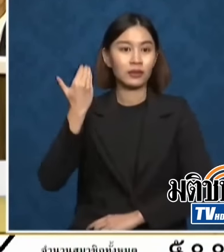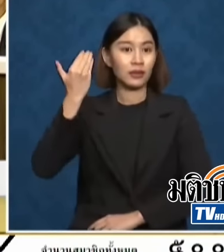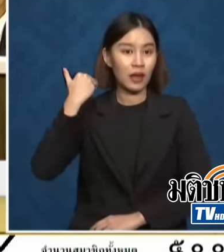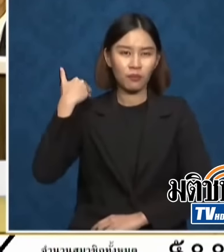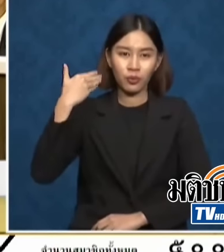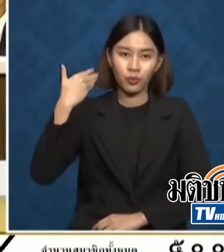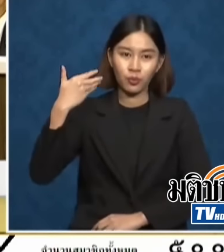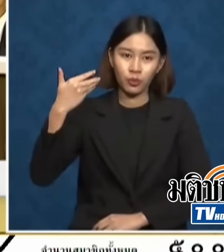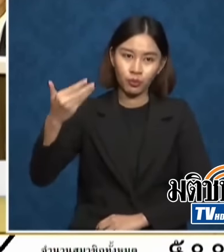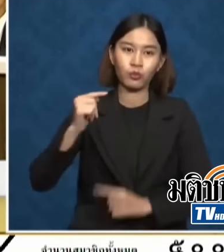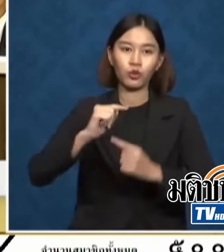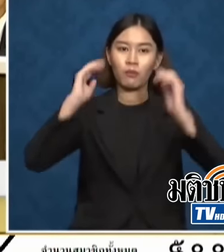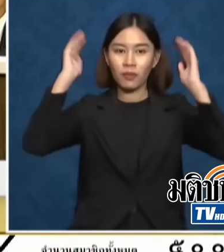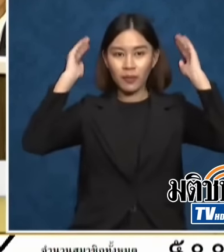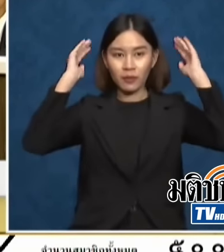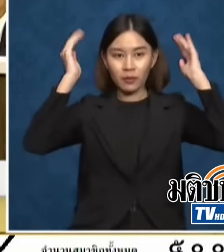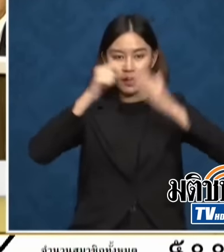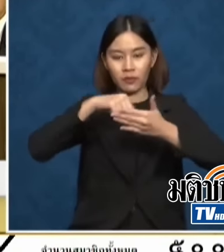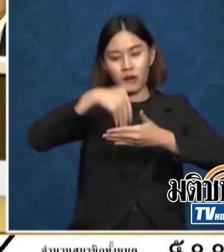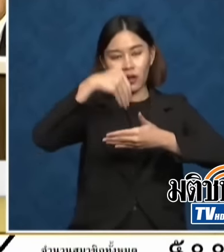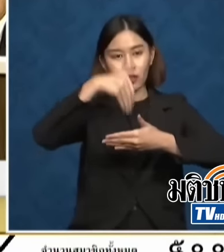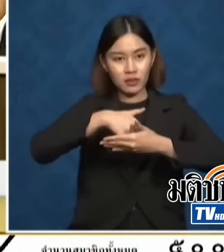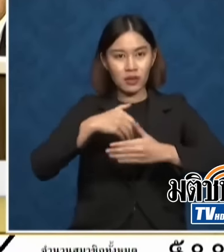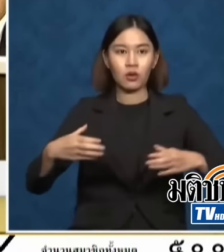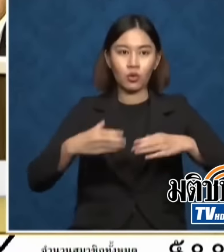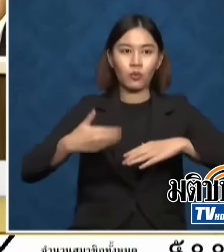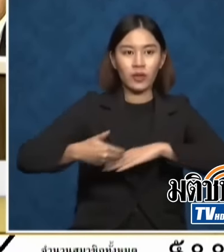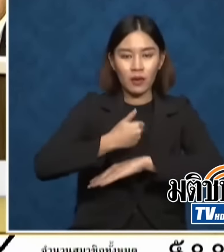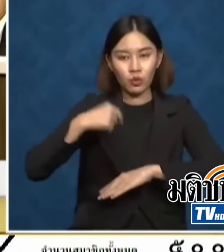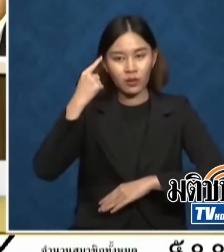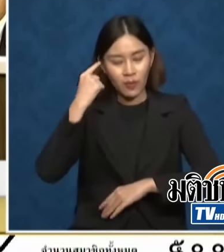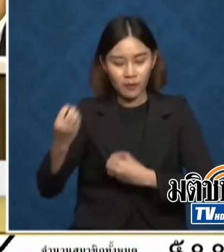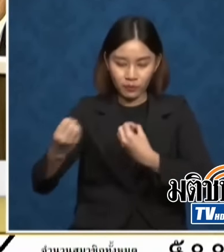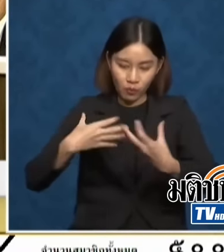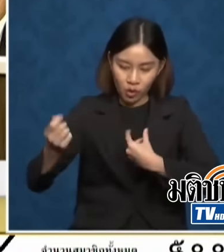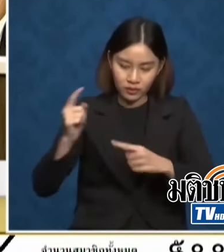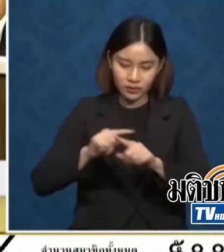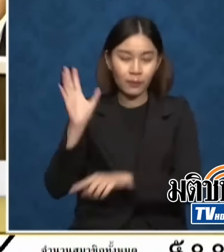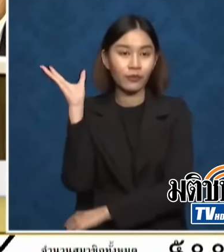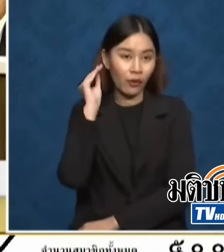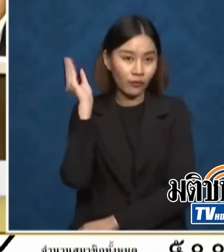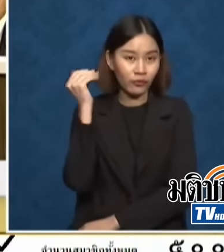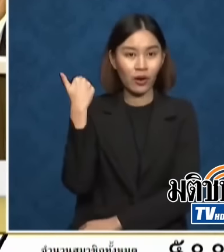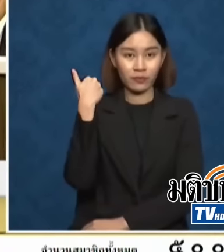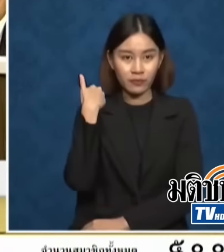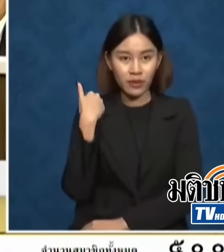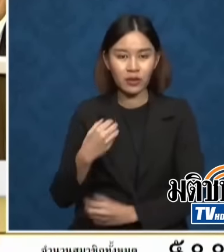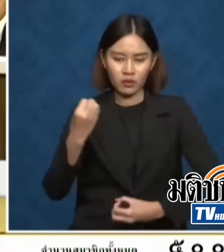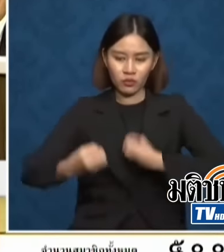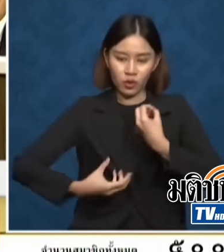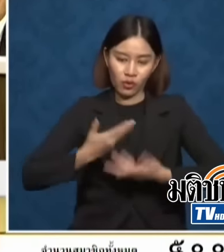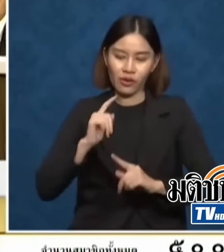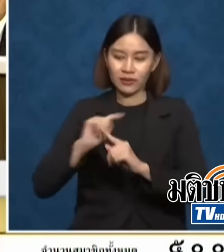ก็ตลอดเวลาในการหาเสียงเลือกตั้งพรรคการเมืองต่างๆก็ไปฟังความเห็นของประชาชนและความเห็นเหล่านั้น